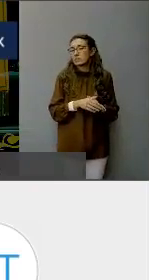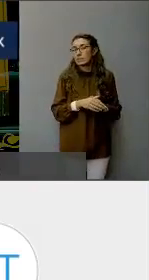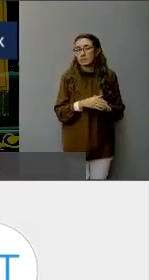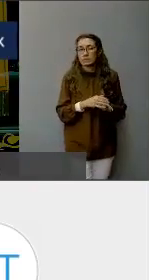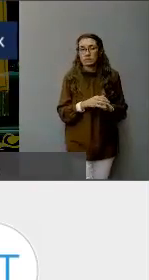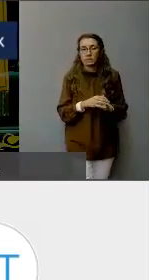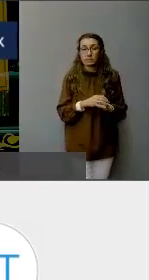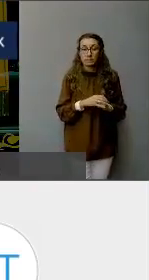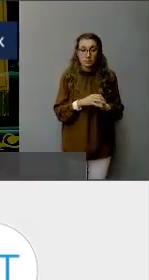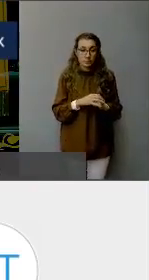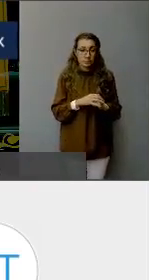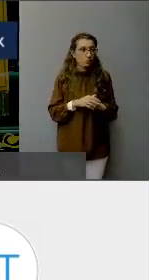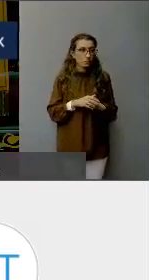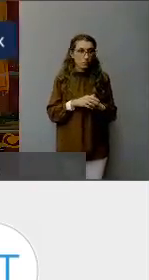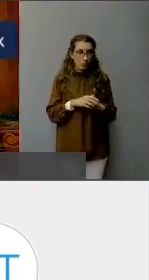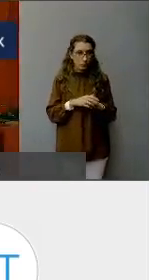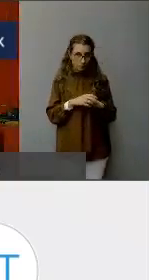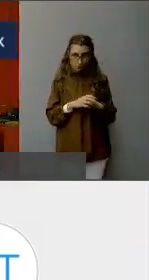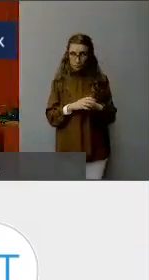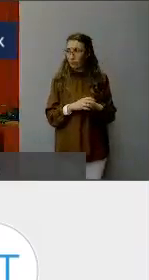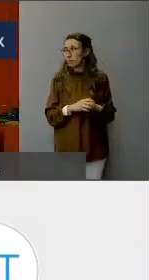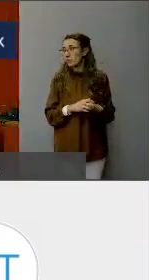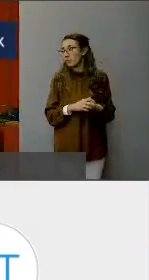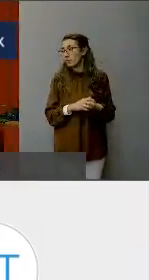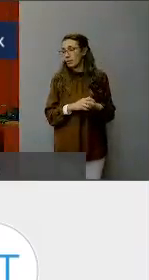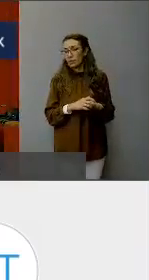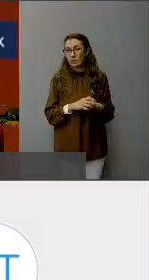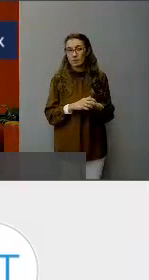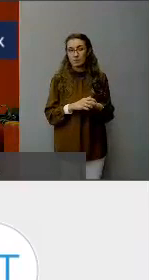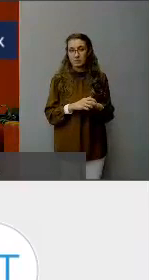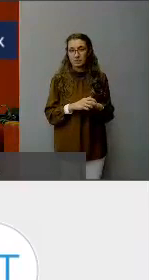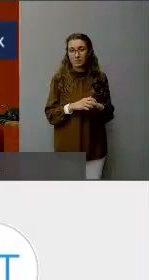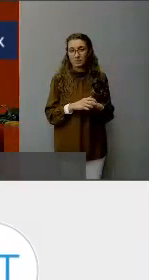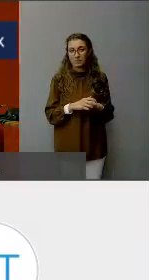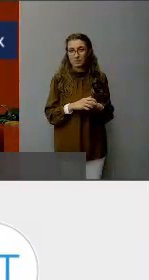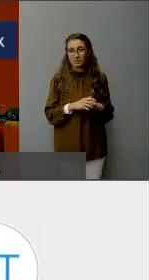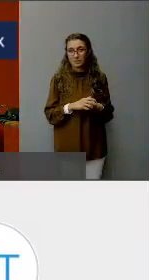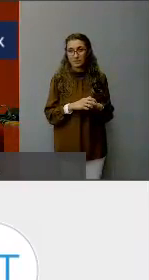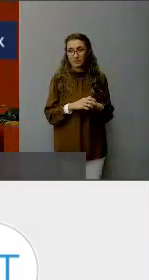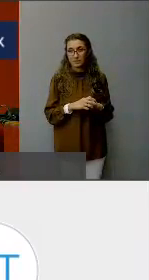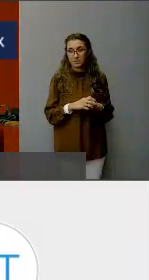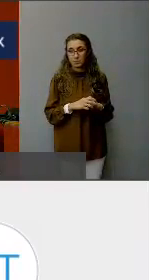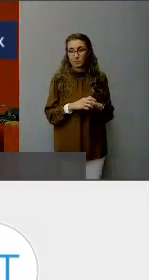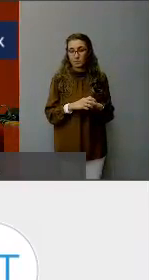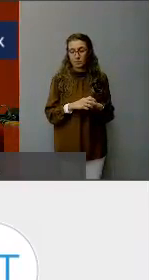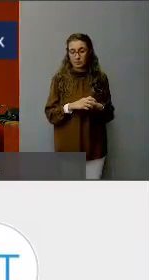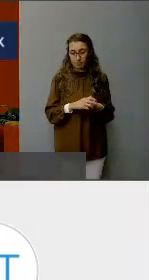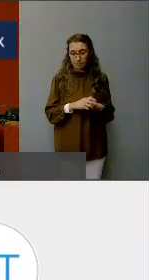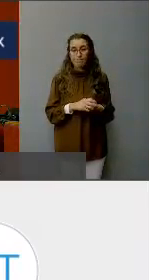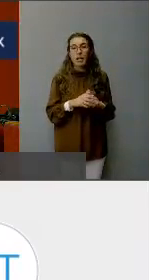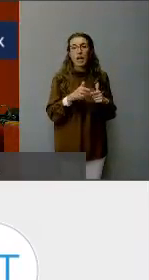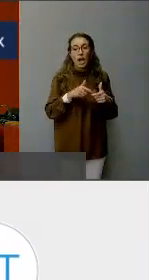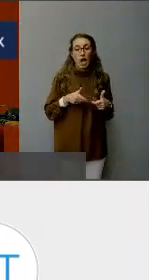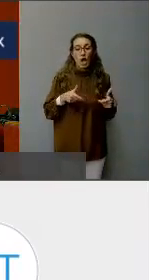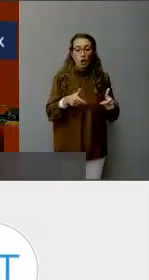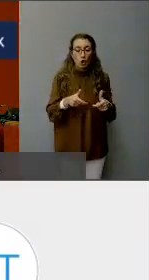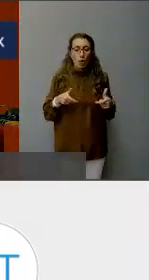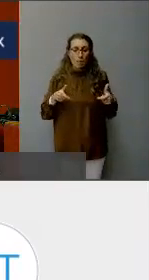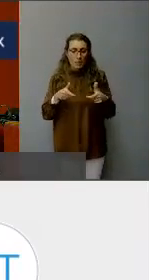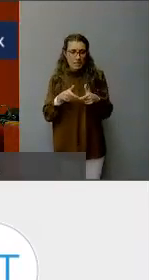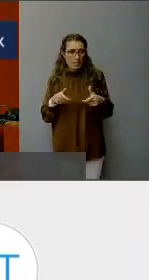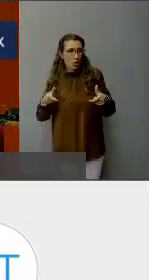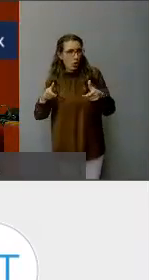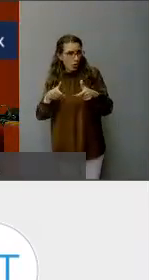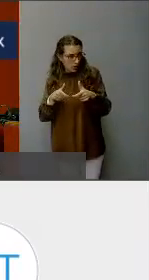sì anche alla luce ea seguito di quello che è emerso delle commissioni ci